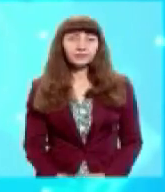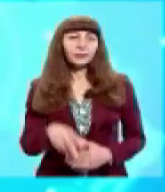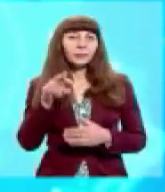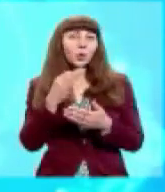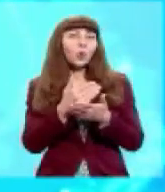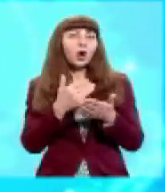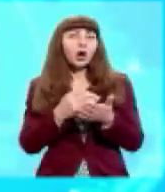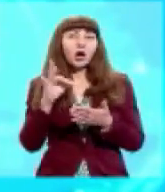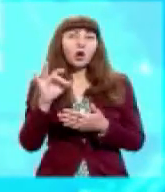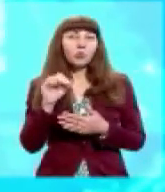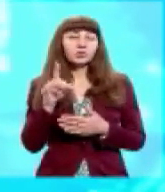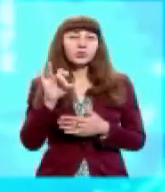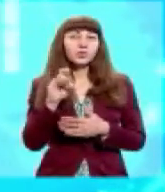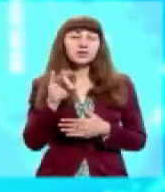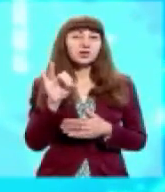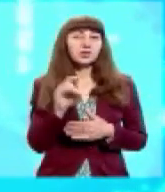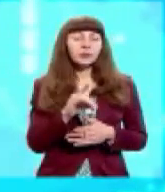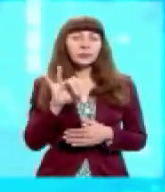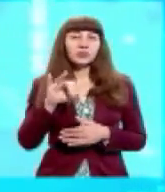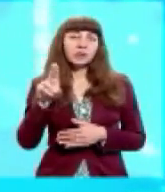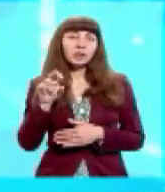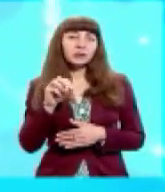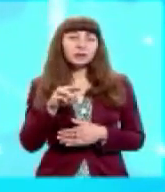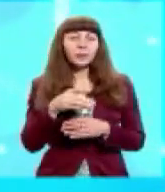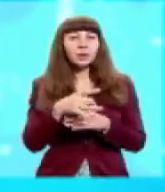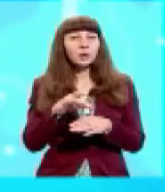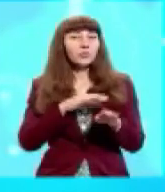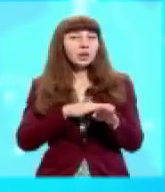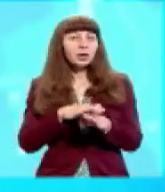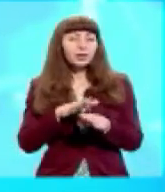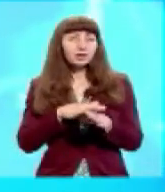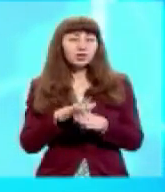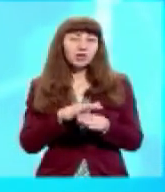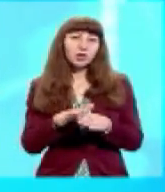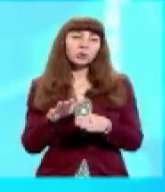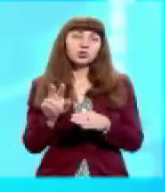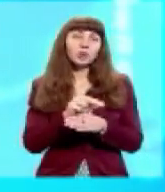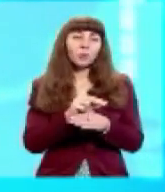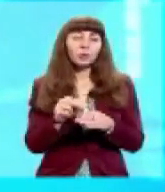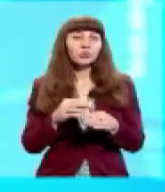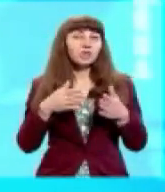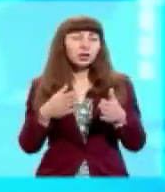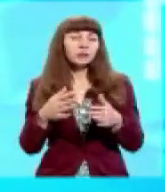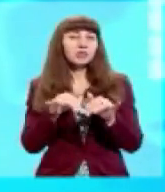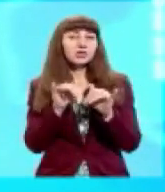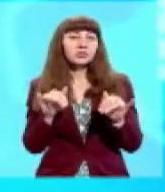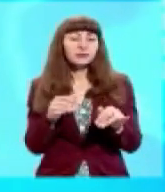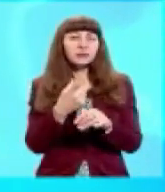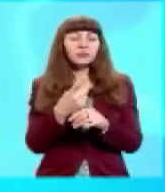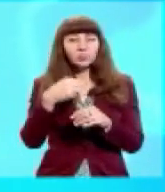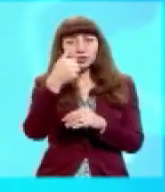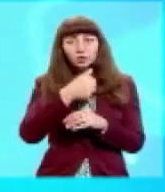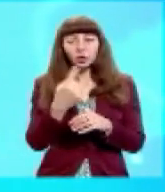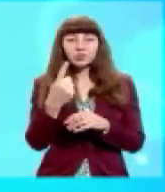В рамках программы «Аул Ельбесага» в Миндагаринском районе продолжается реализация нескольких проектов. На развитие дорожной инфраструктуры в текущем году